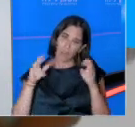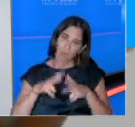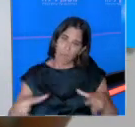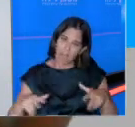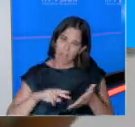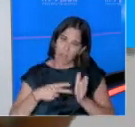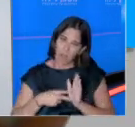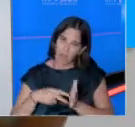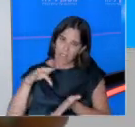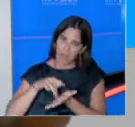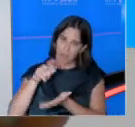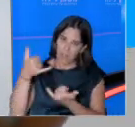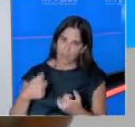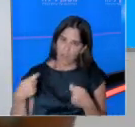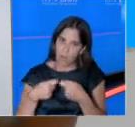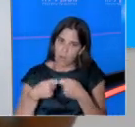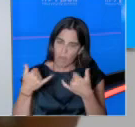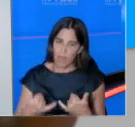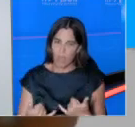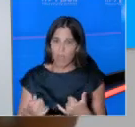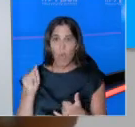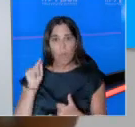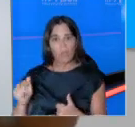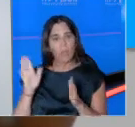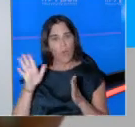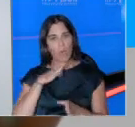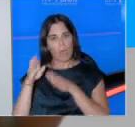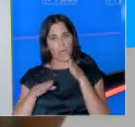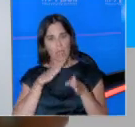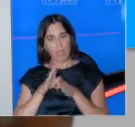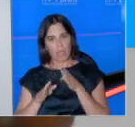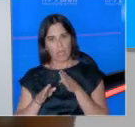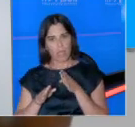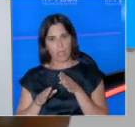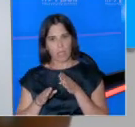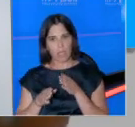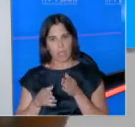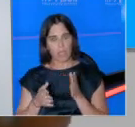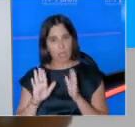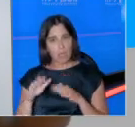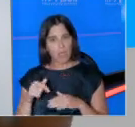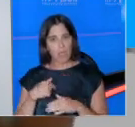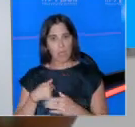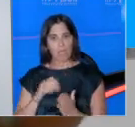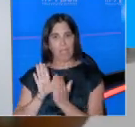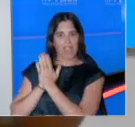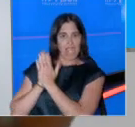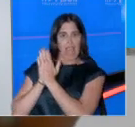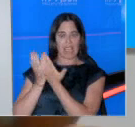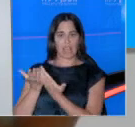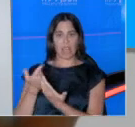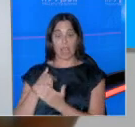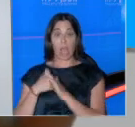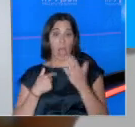הפוליטית שנמצאת בה המשותפת היום, היא מאוד בעייתית, עם הגב על הקיר.